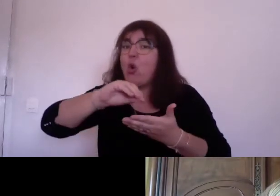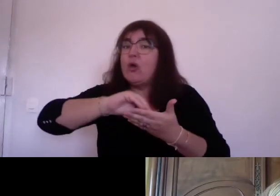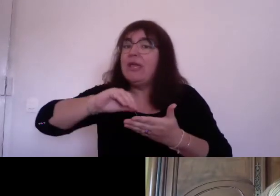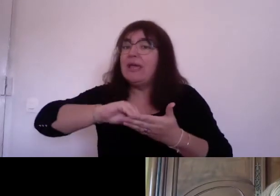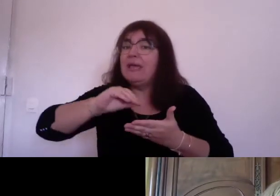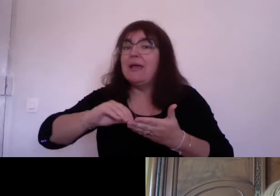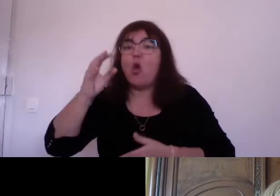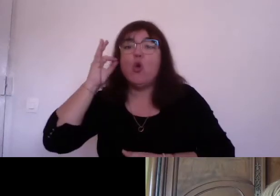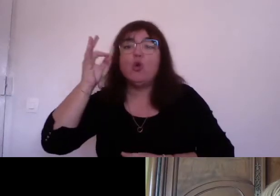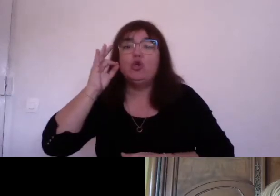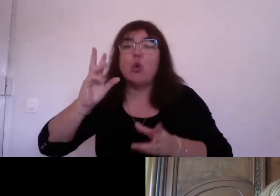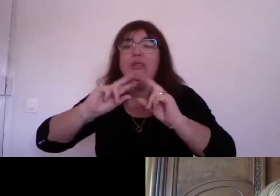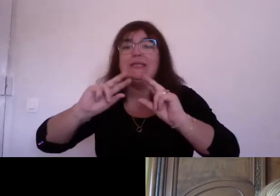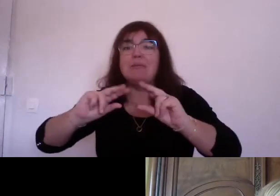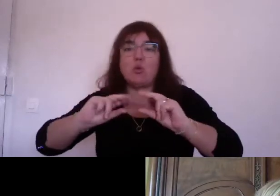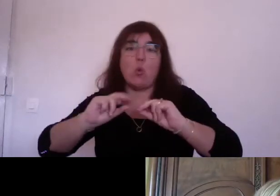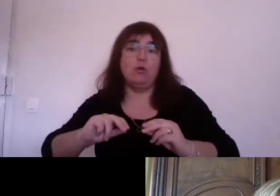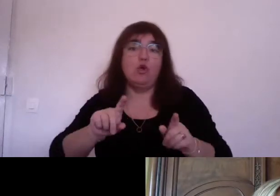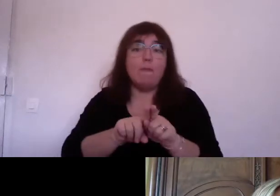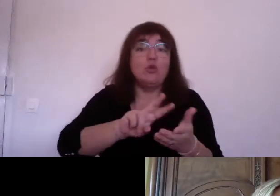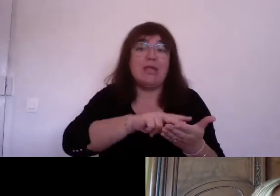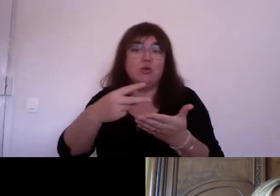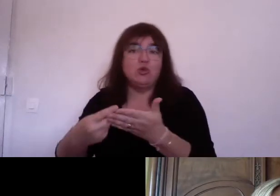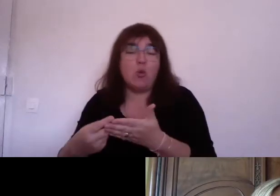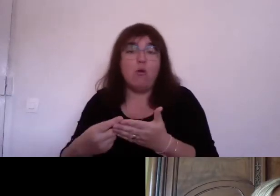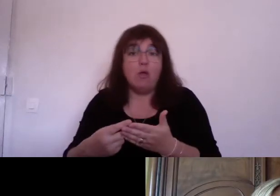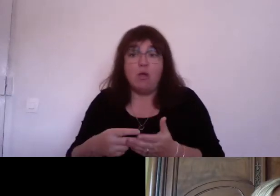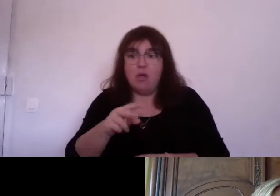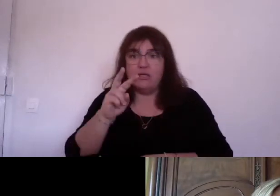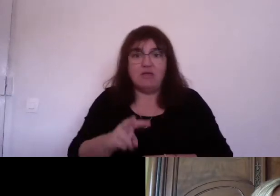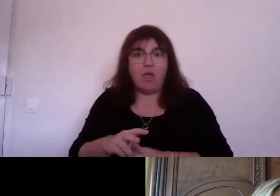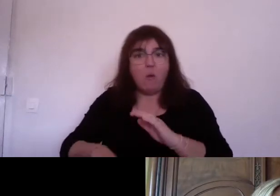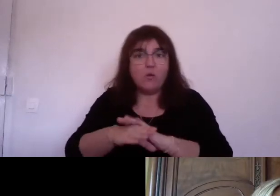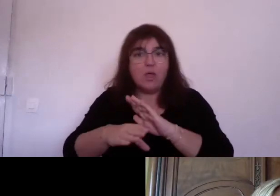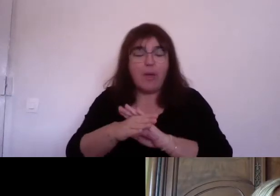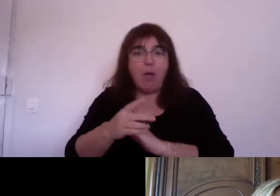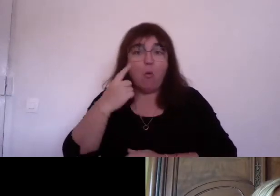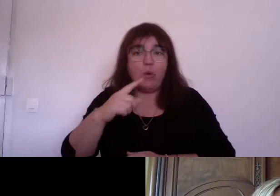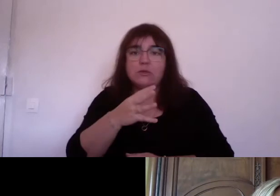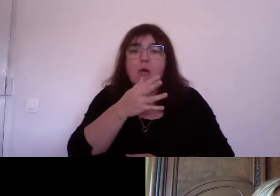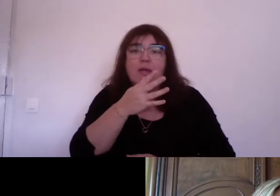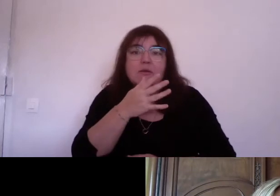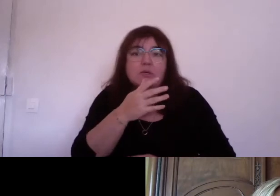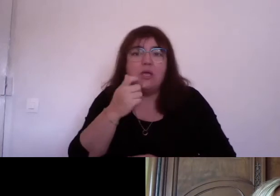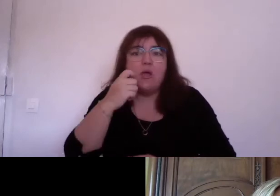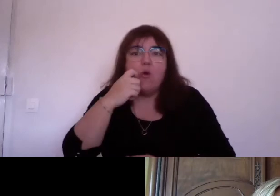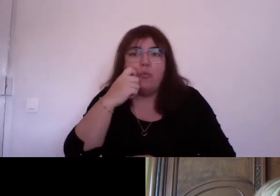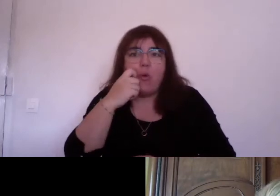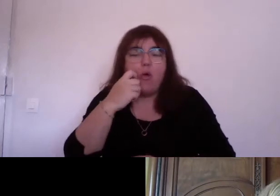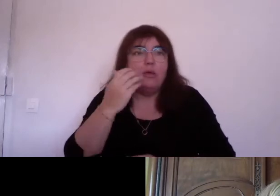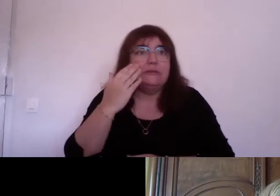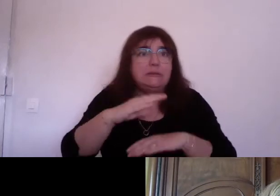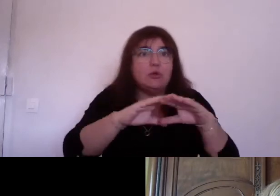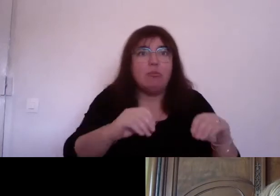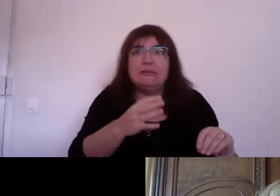aussi, alors qu'on pensait que ça serait impossible de ne pas être en présence, parce que jusque-là, c'était